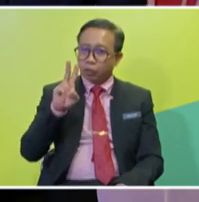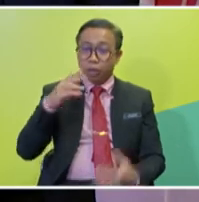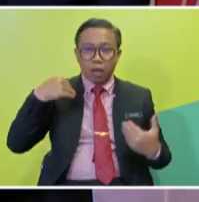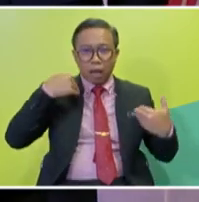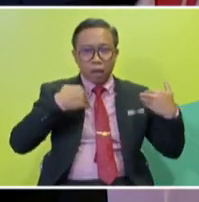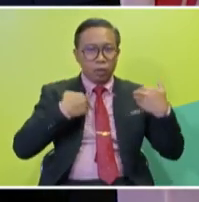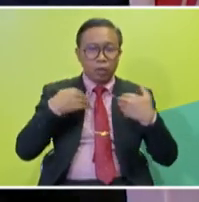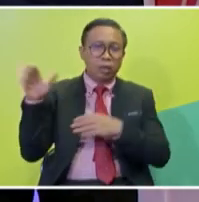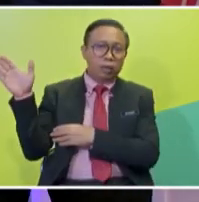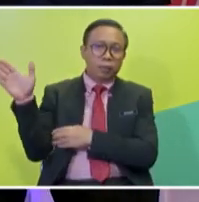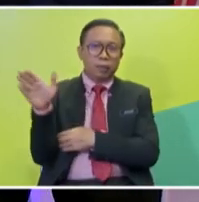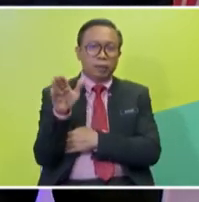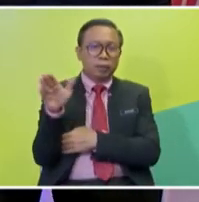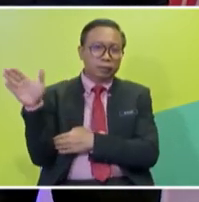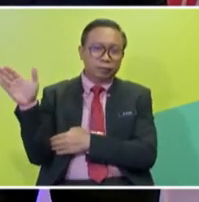berkembang